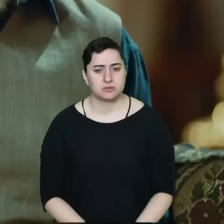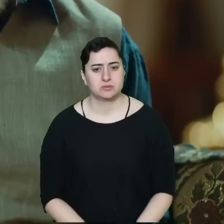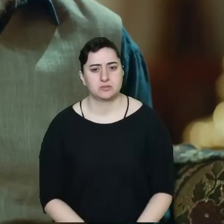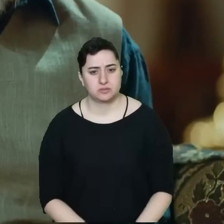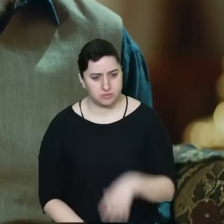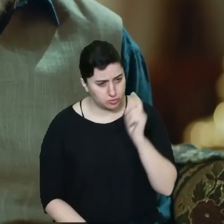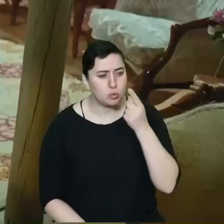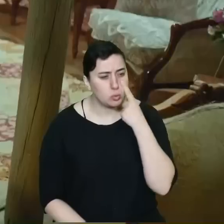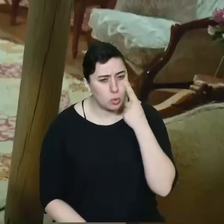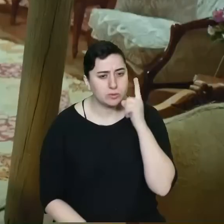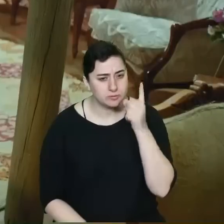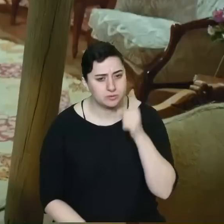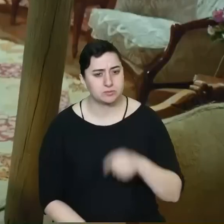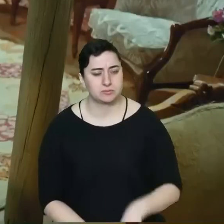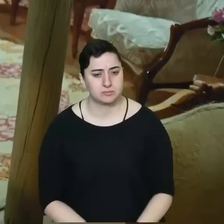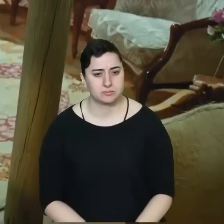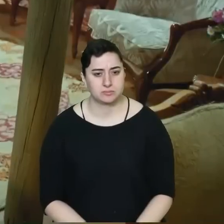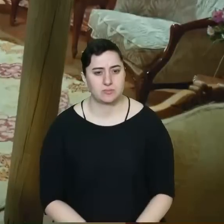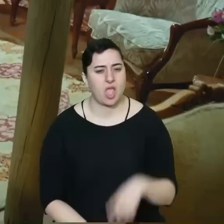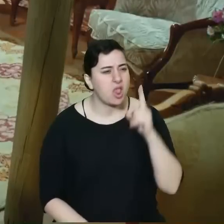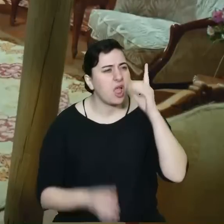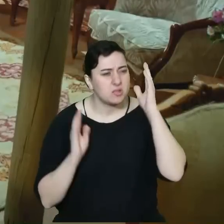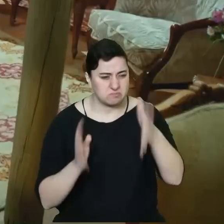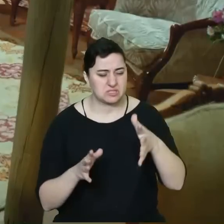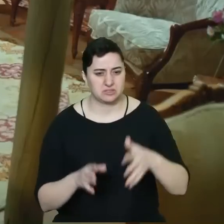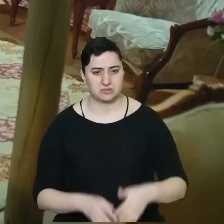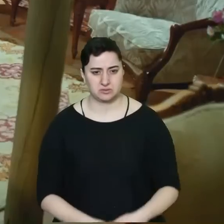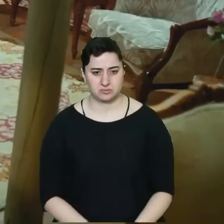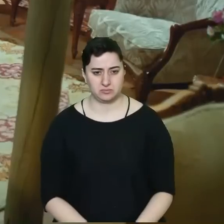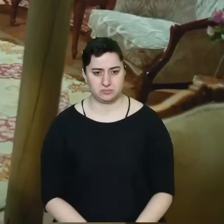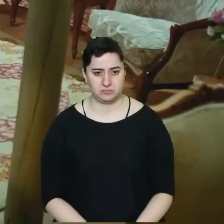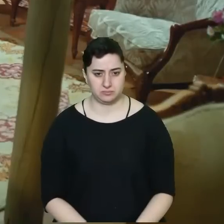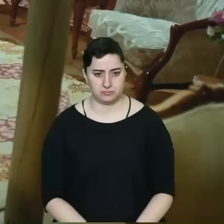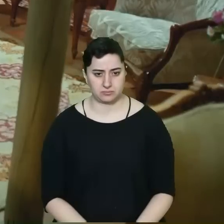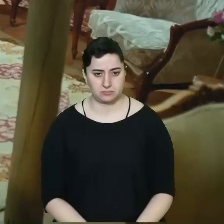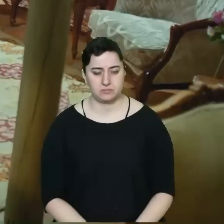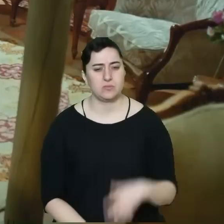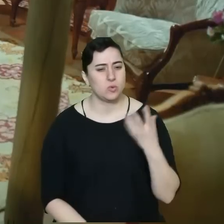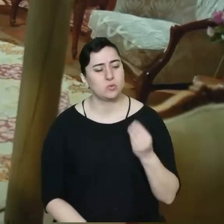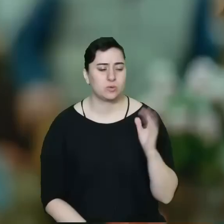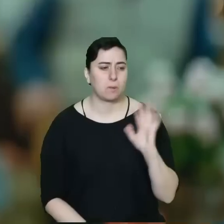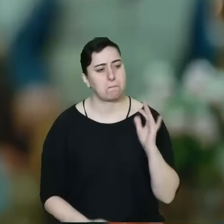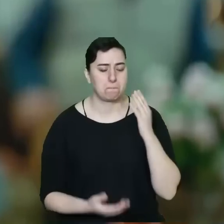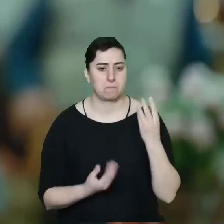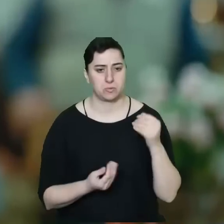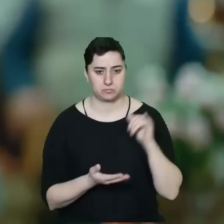O benim elime düşsün. Allah tepesinden bakmış onun. He haydi.